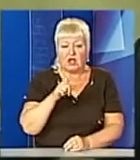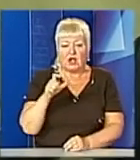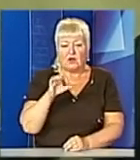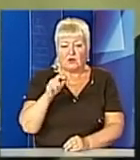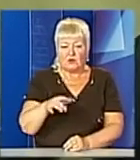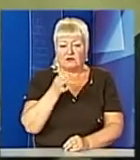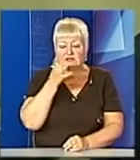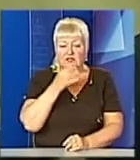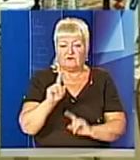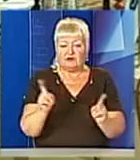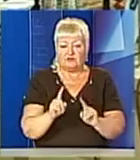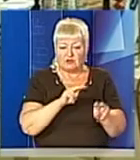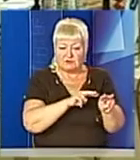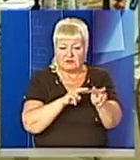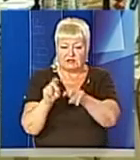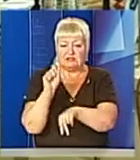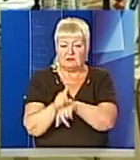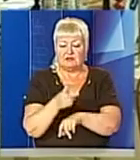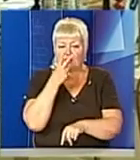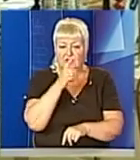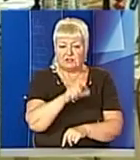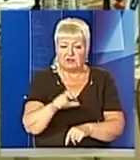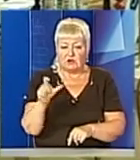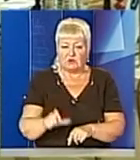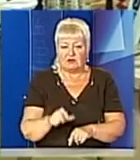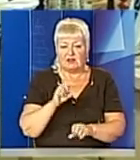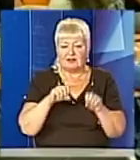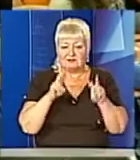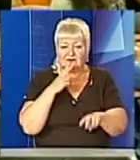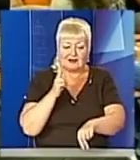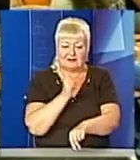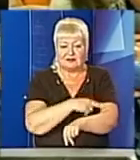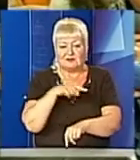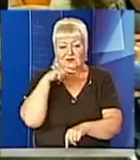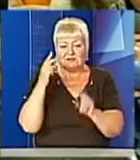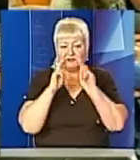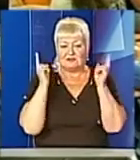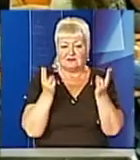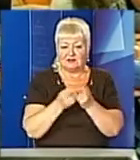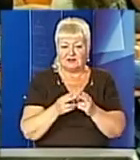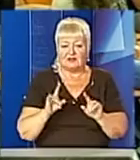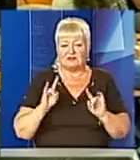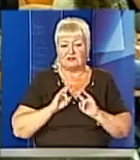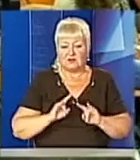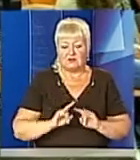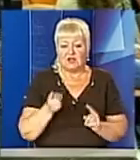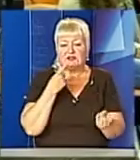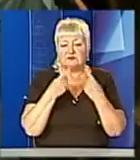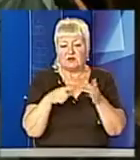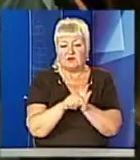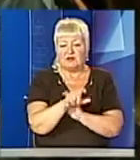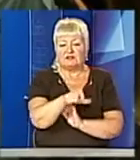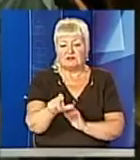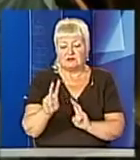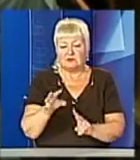заявив, що спостерігачі місії бачили людей із розпізнавальними знаками Російської Федерації на одностроях і спілкувалися з людьми,